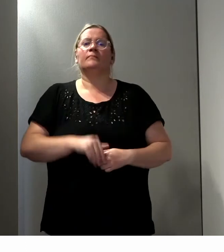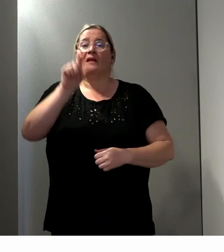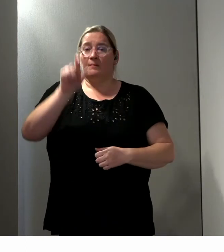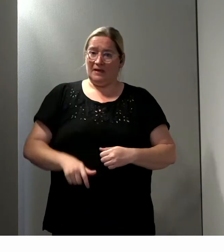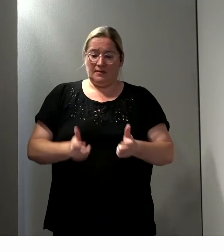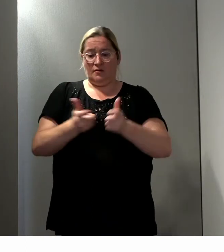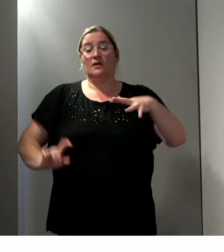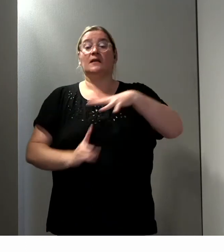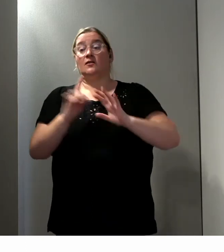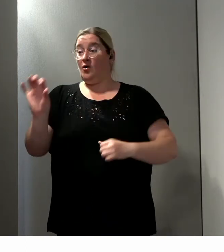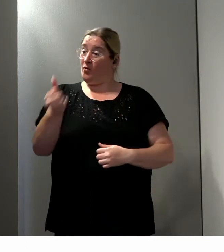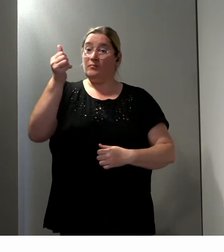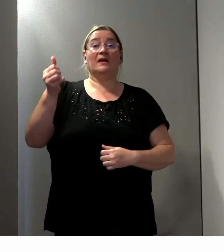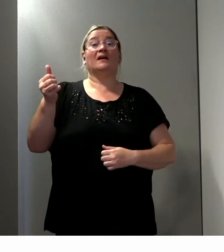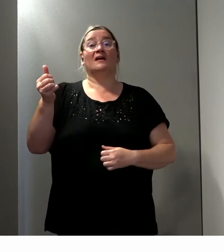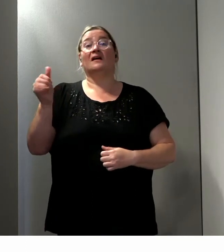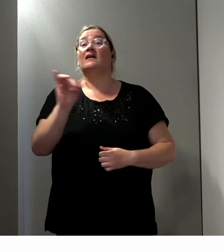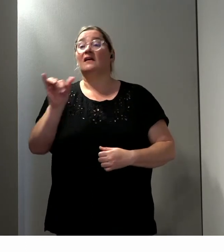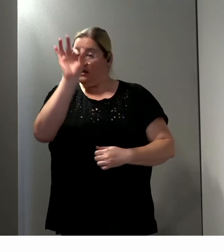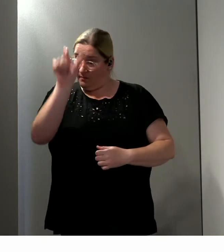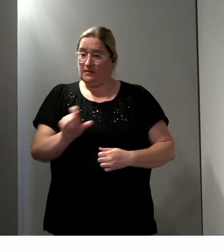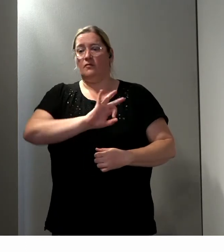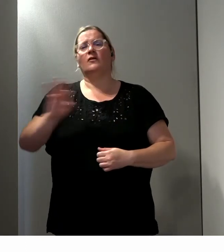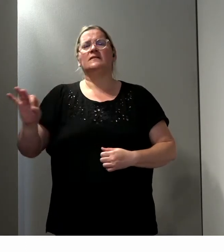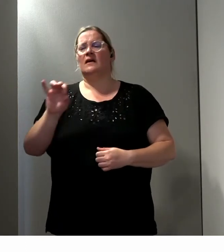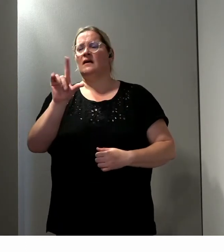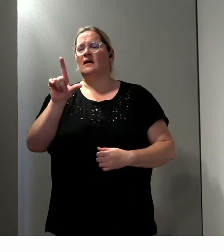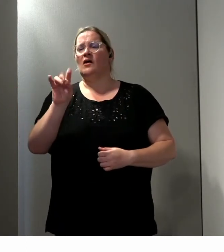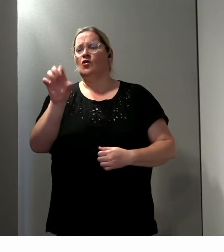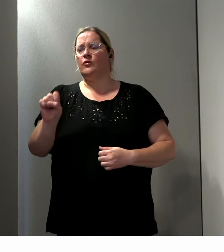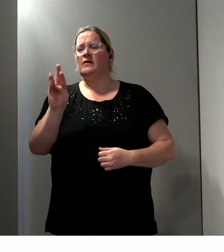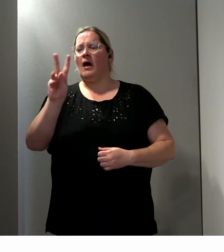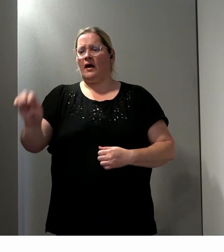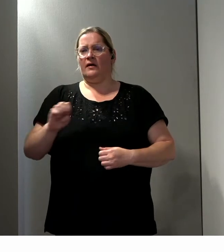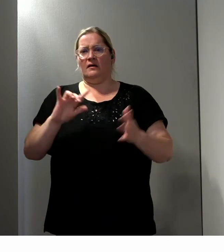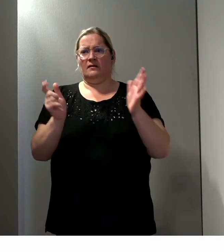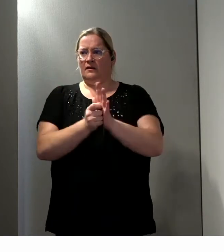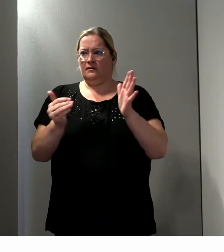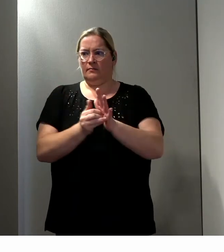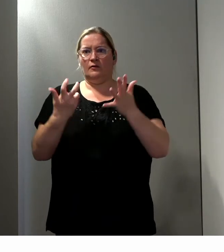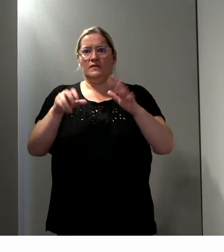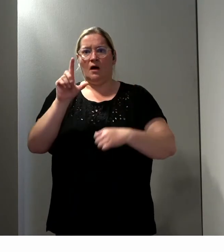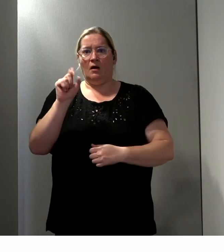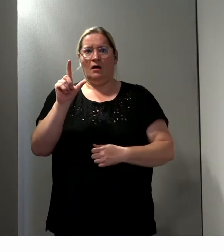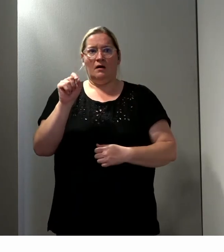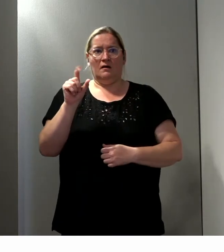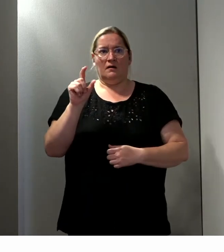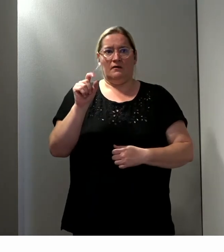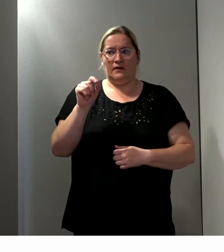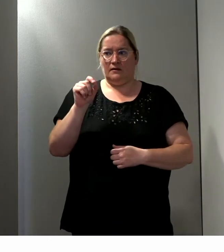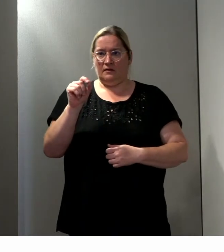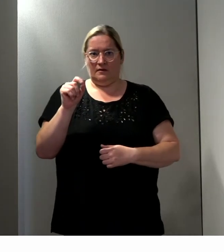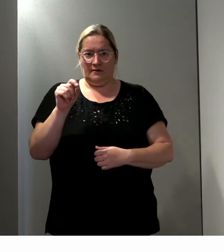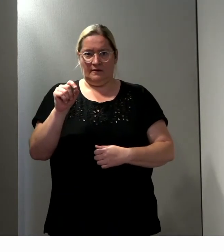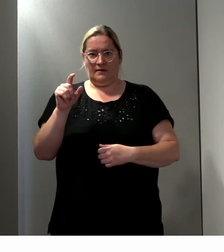un Français, c'était un handicapé. C'était Louis Braille. Il a une start-up qu'il a créée dans les années 1820 et ça marche toujours. Ça marche toujours. Alors, si